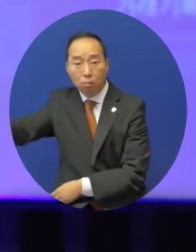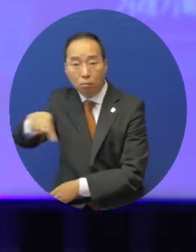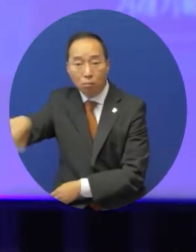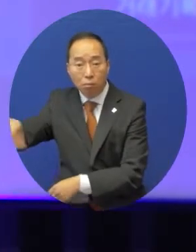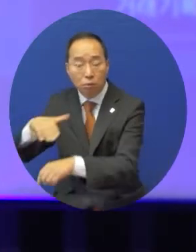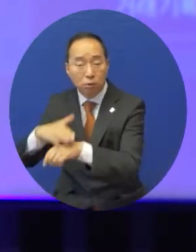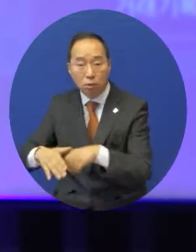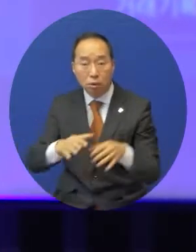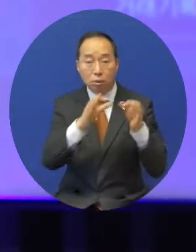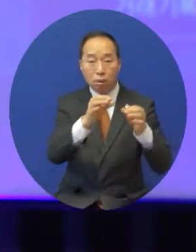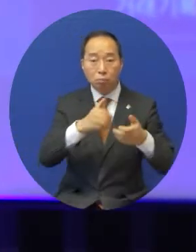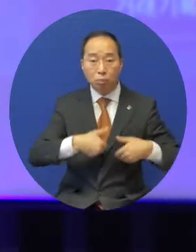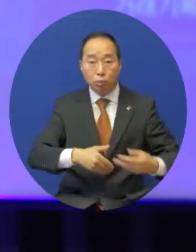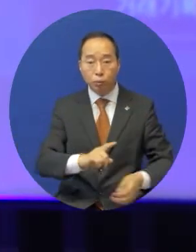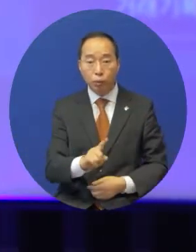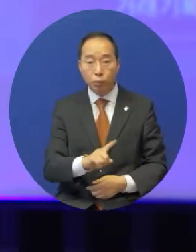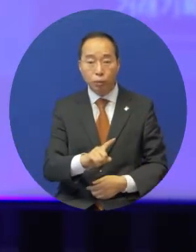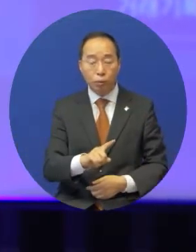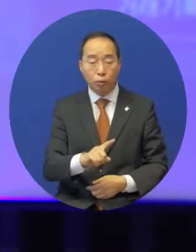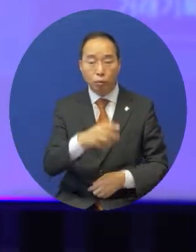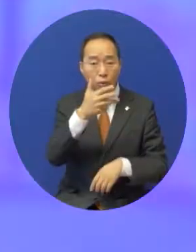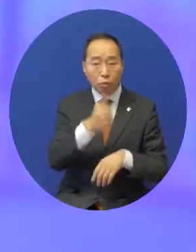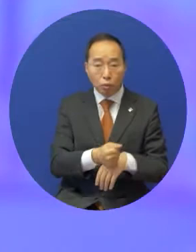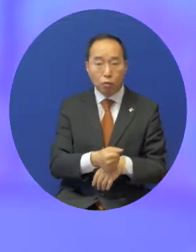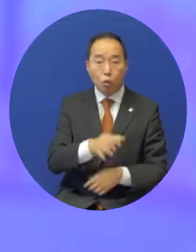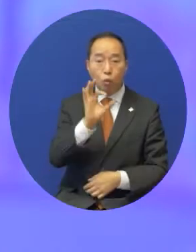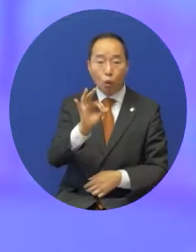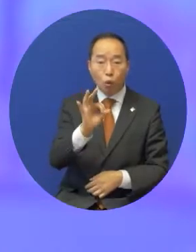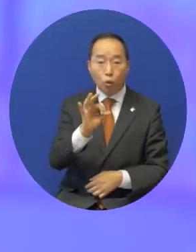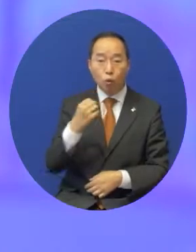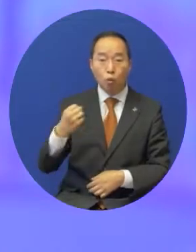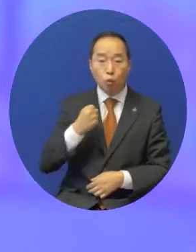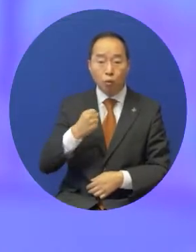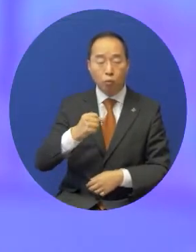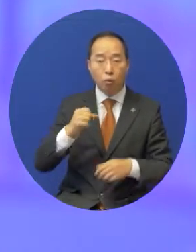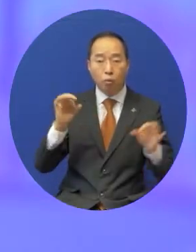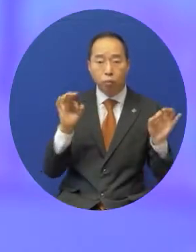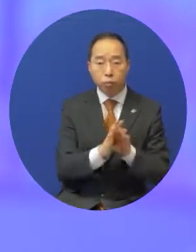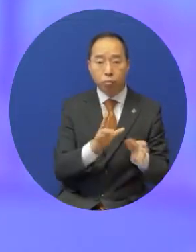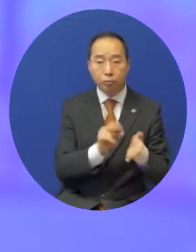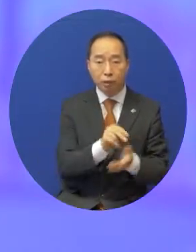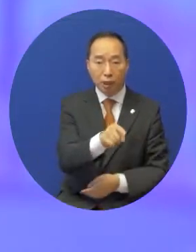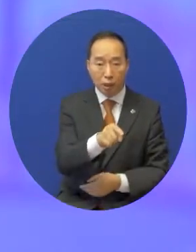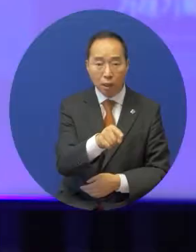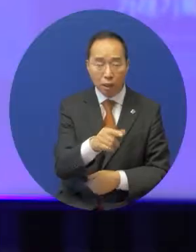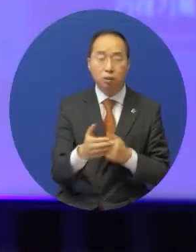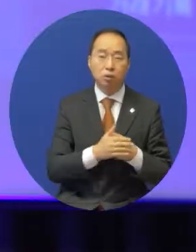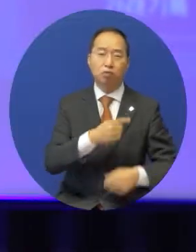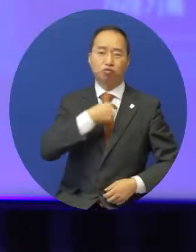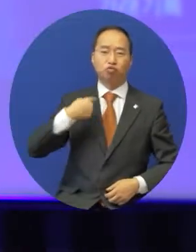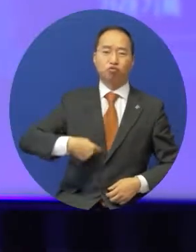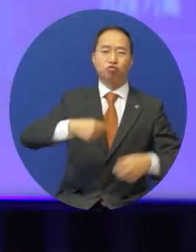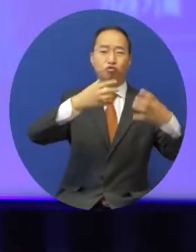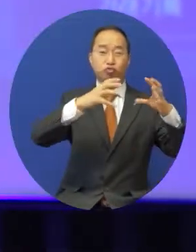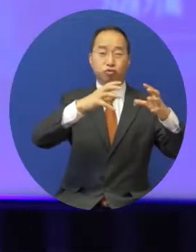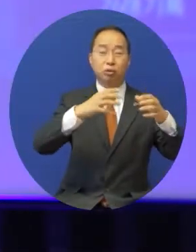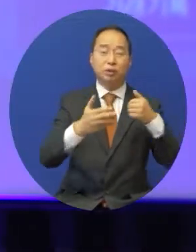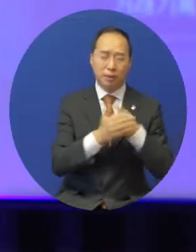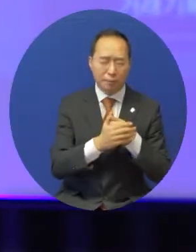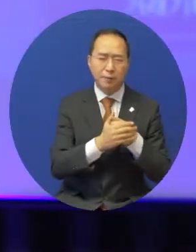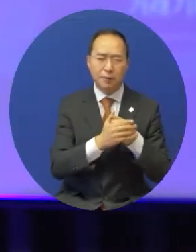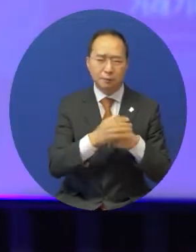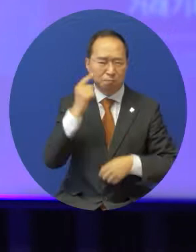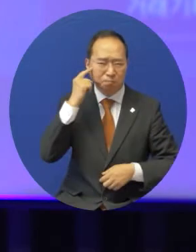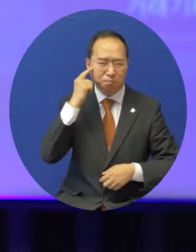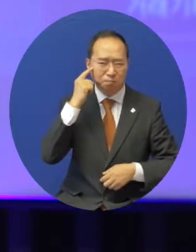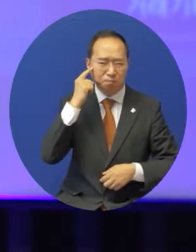통화가 쓰이지 않게 되잖아요. 그러니까 통화 주권에 대한 우려가 많이 생기는 거죠. 그래서